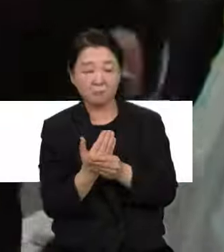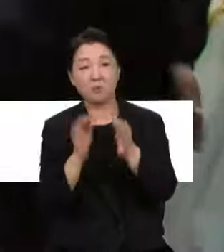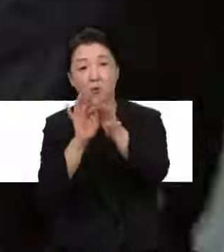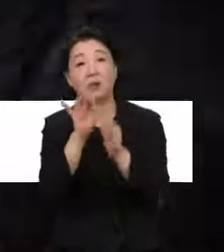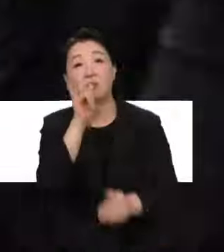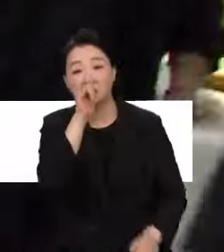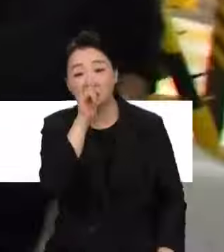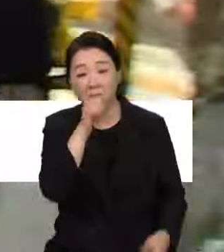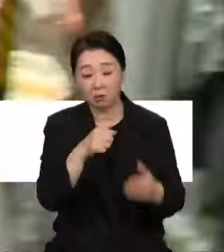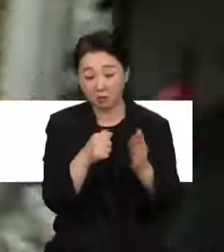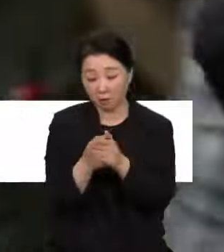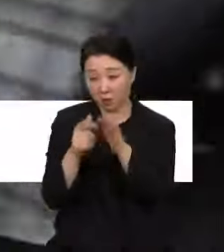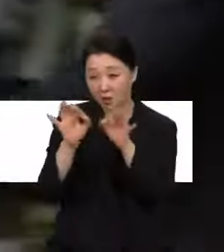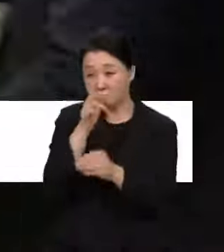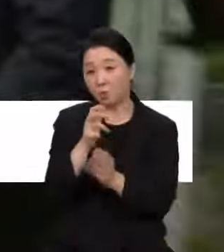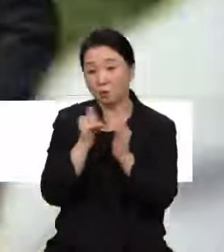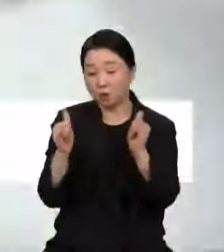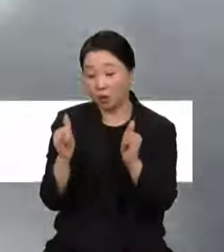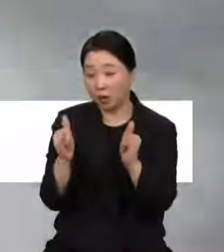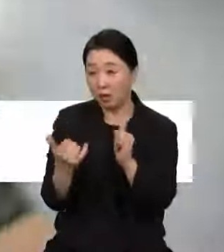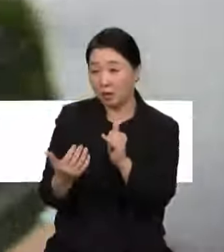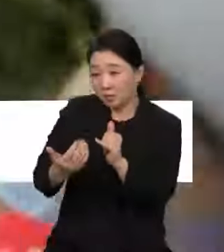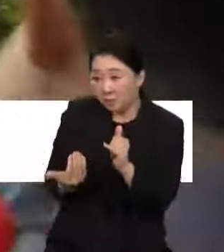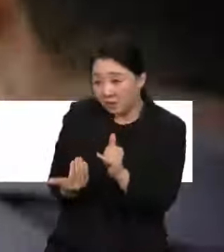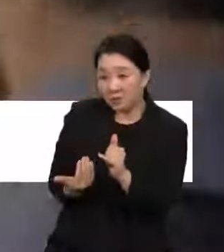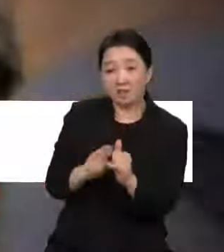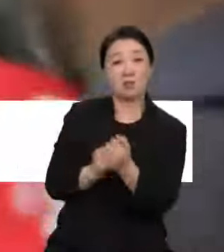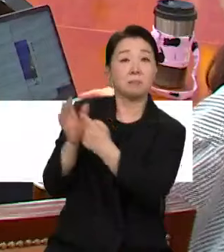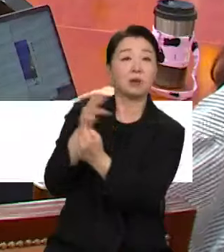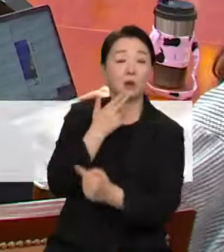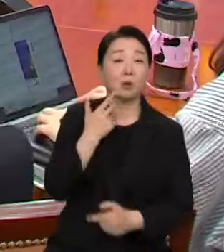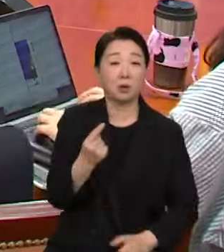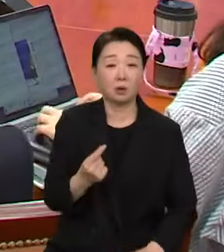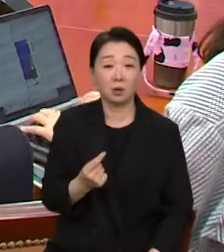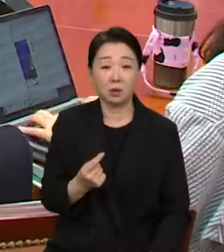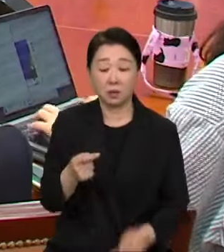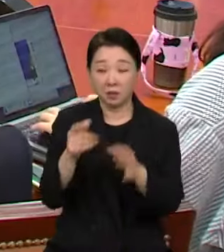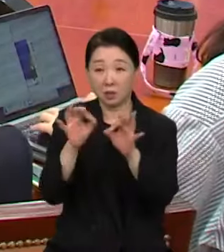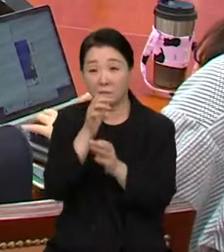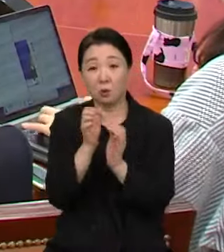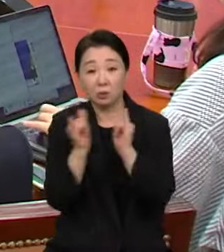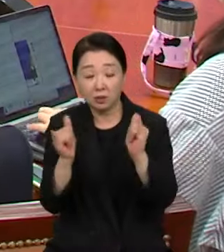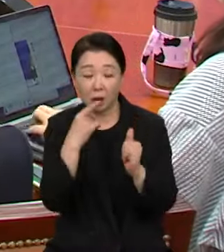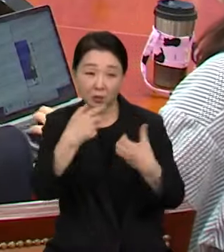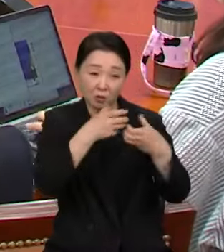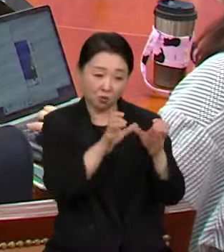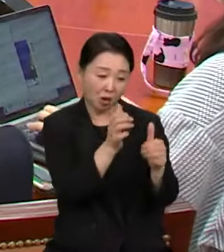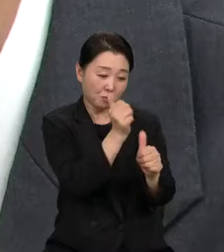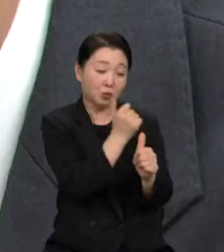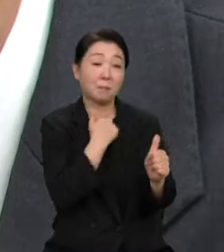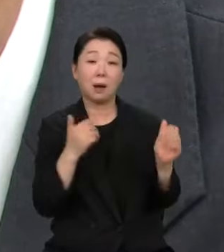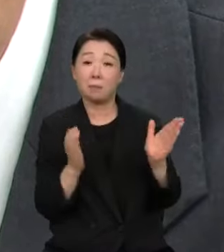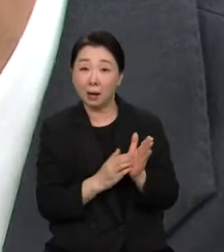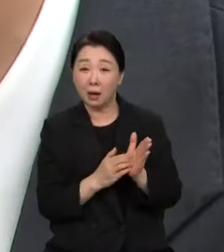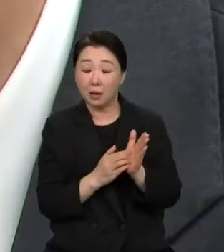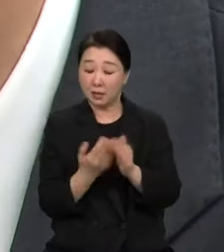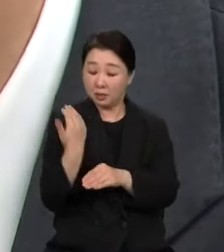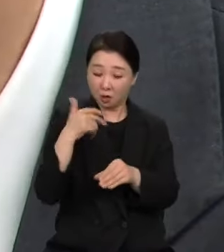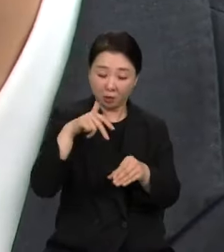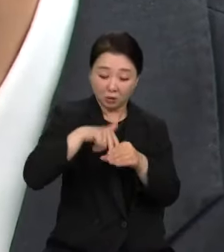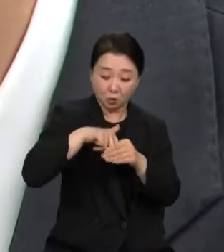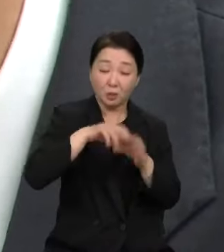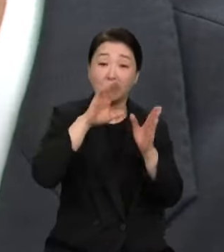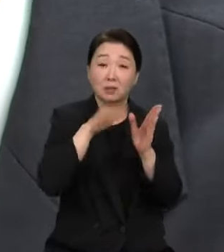데다 김 변호사의 신원을 미리 밝히지 않았다는 겁니다. 김 변호사가 민주당 보좌관 출신이고 지난 총선에